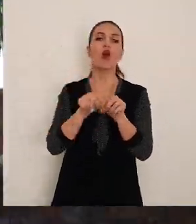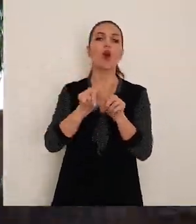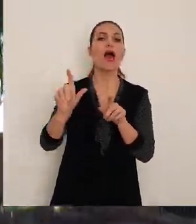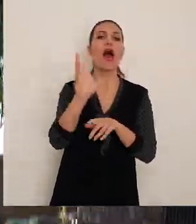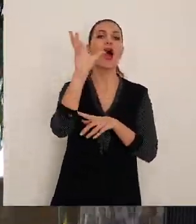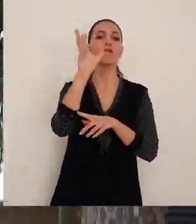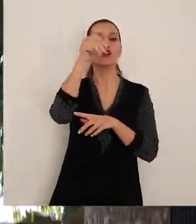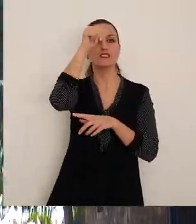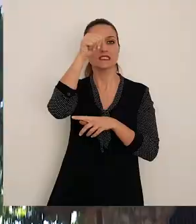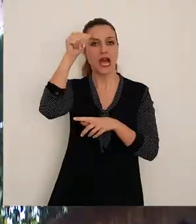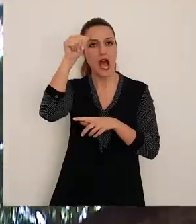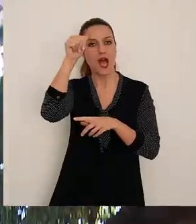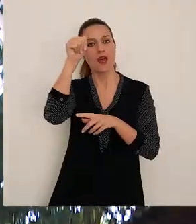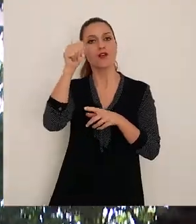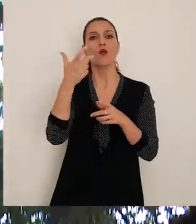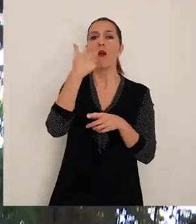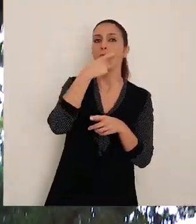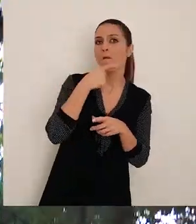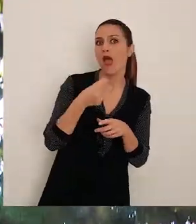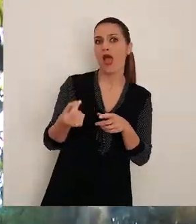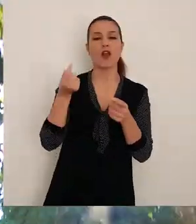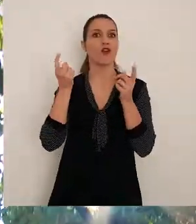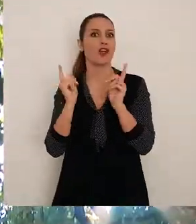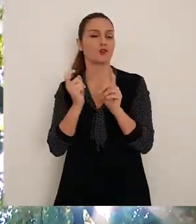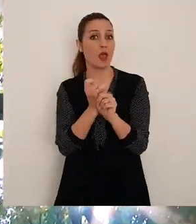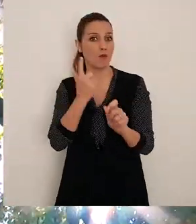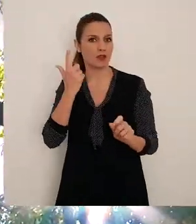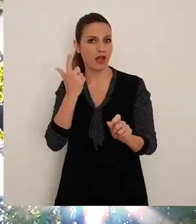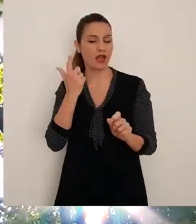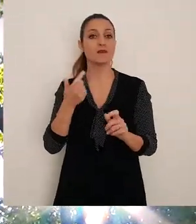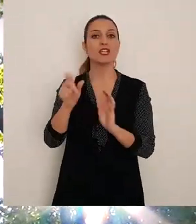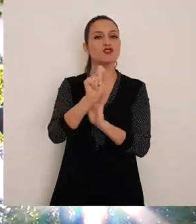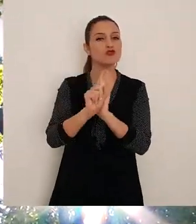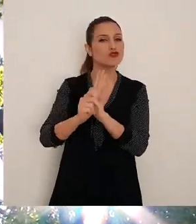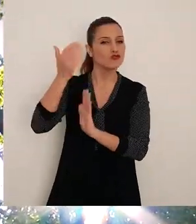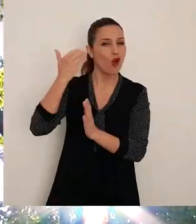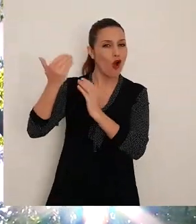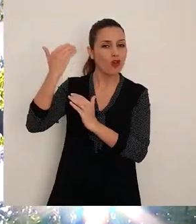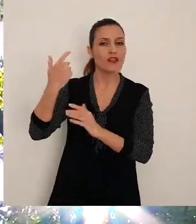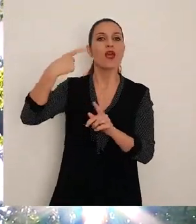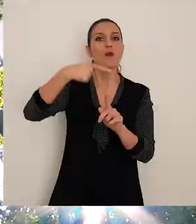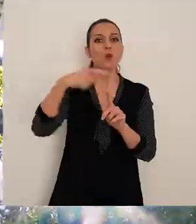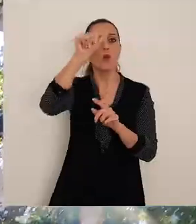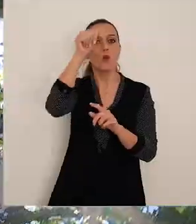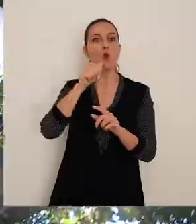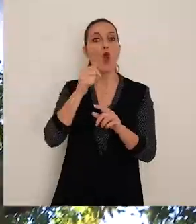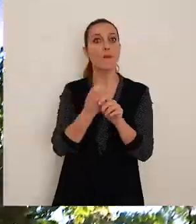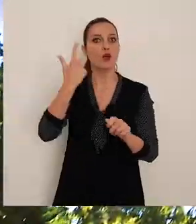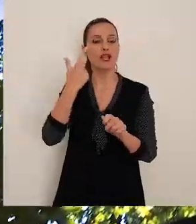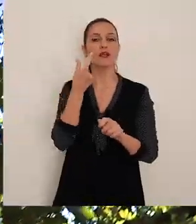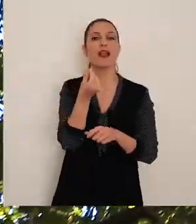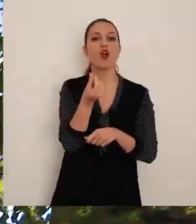albero sacro, un monumento alla natura e alla bellezza, non solo per la sua storia senza tempo, ma anche per l'importante ruolo che